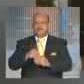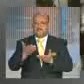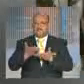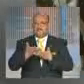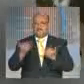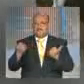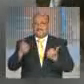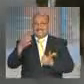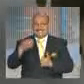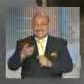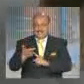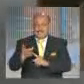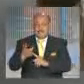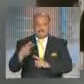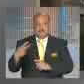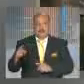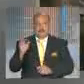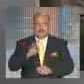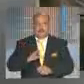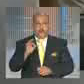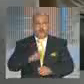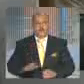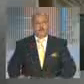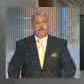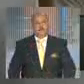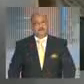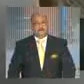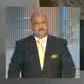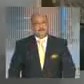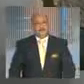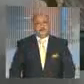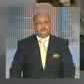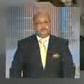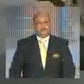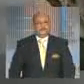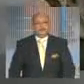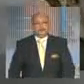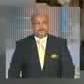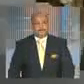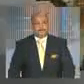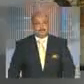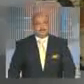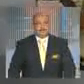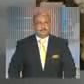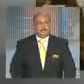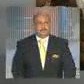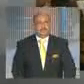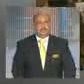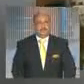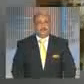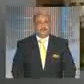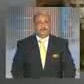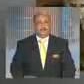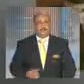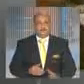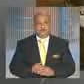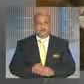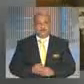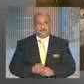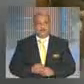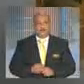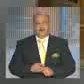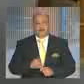الشخصي. الإشكال سرعان ما وقع تجاوزه بعد تأييد النيابة العمومية للقائمين بالحق الشخصي لتعود بعد ذلك الأمور